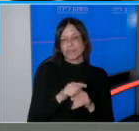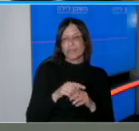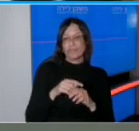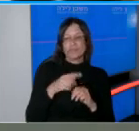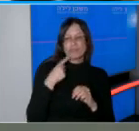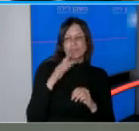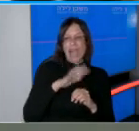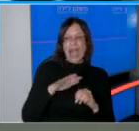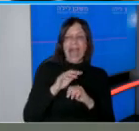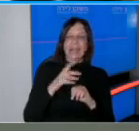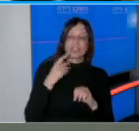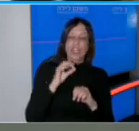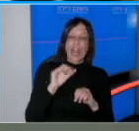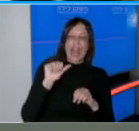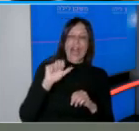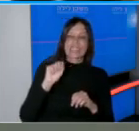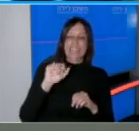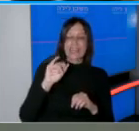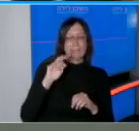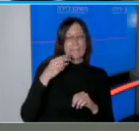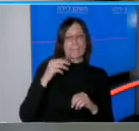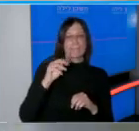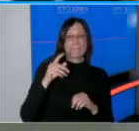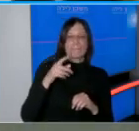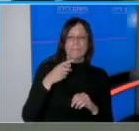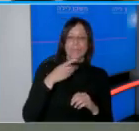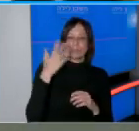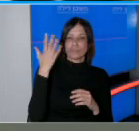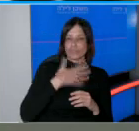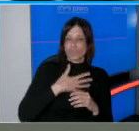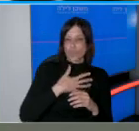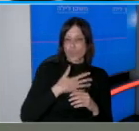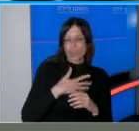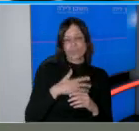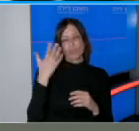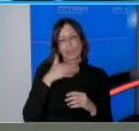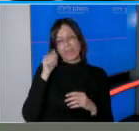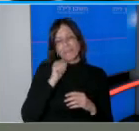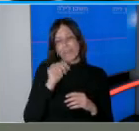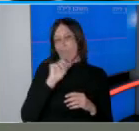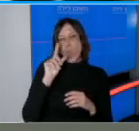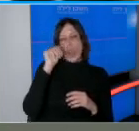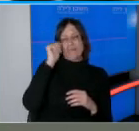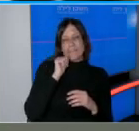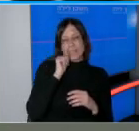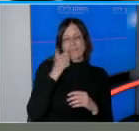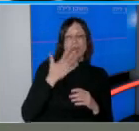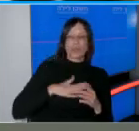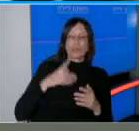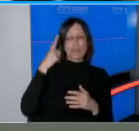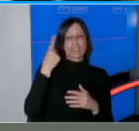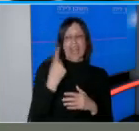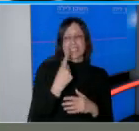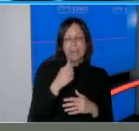הורים, שחורים חומים, לא כלבנים, והם באים הנה להמציא את עצמם כלבנים, והשיח הדומסטי זה